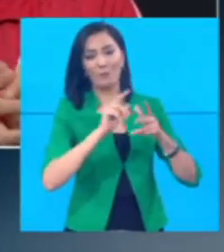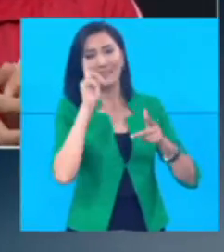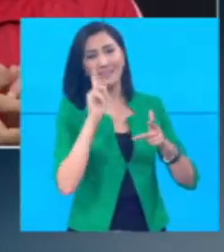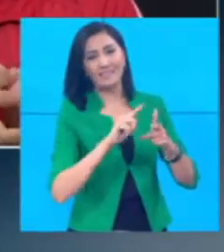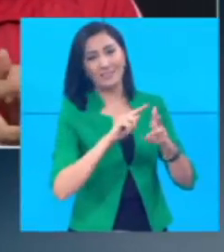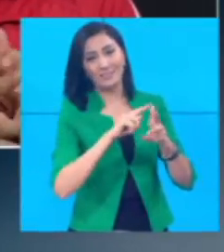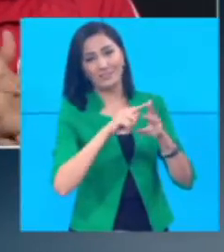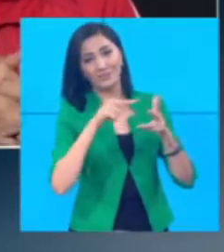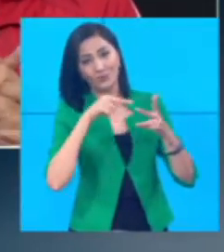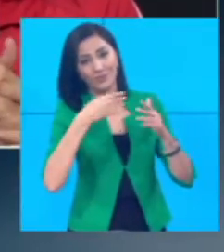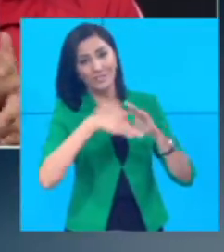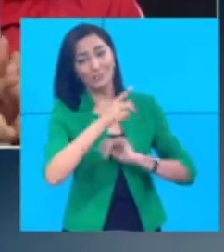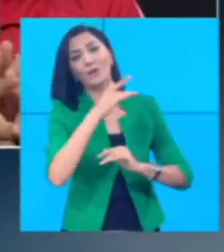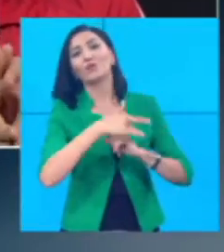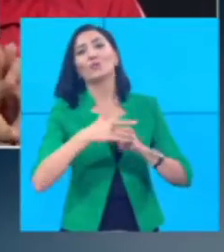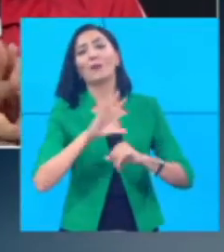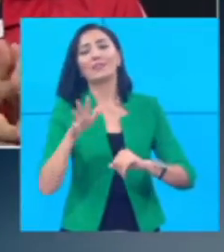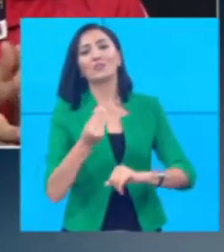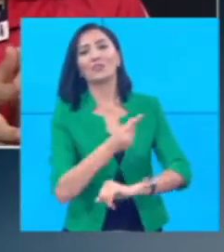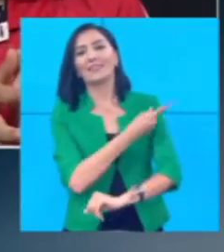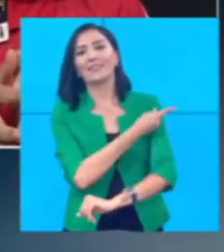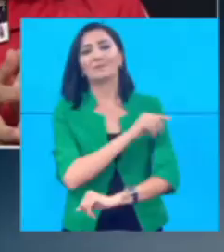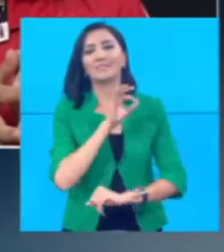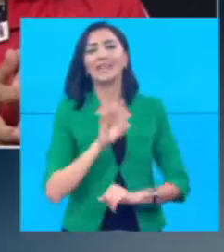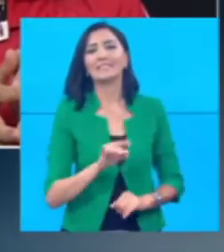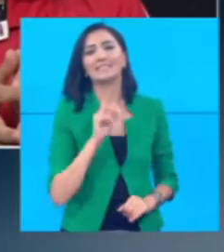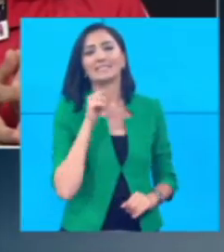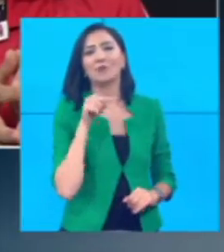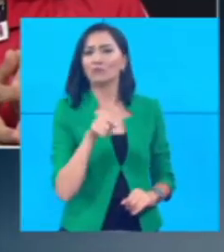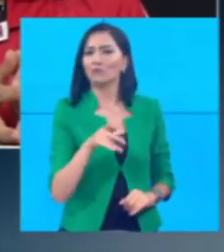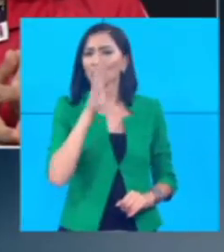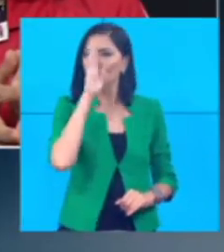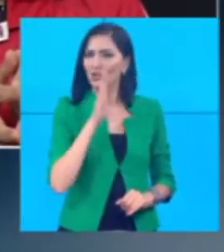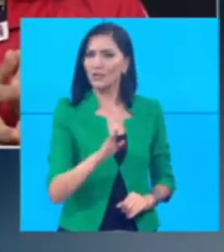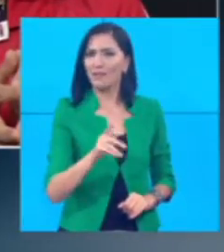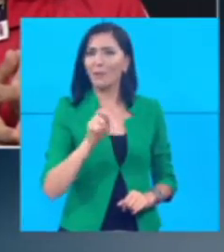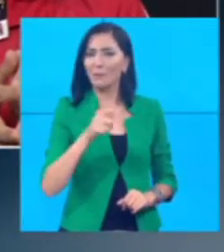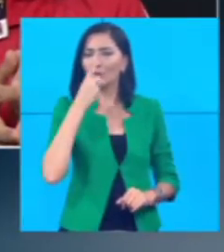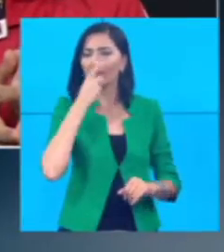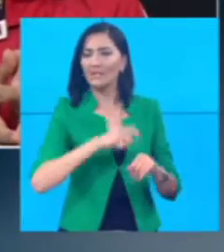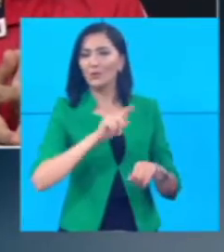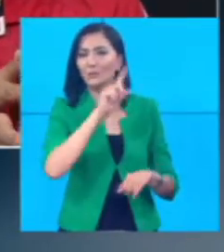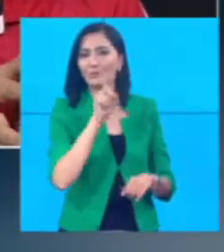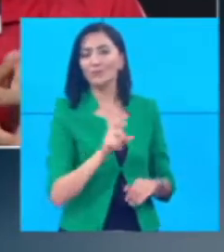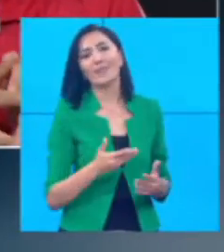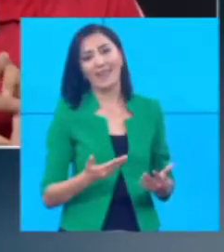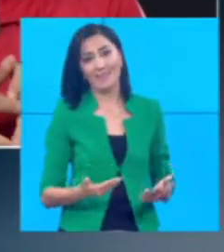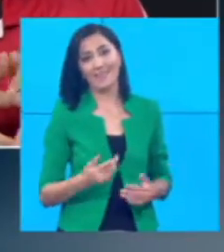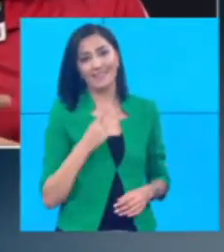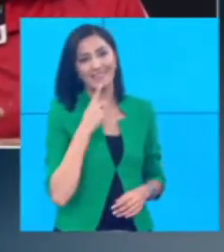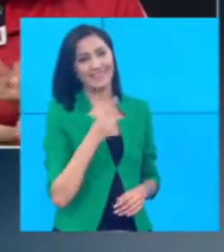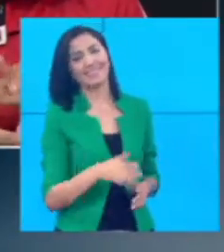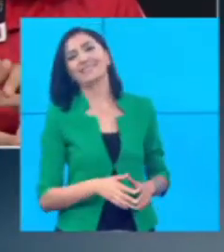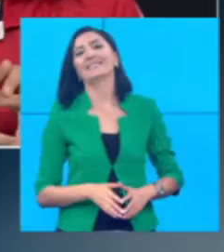İlk üçe girmek, ülkemi orada en iyi şekilde temsil etmek. Yani cidden bunu yapabileceğine inanıyor musun? Evet.